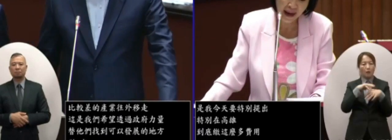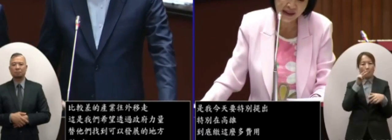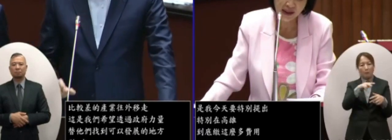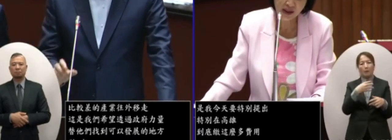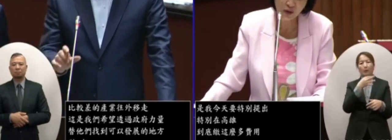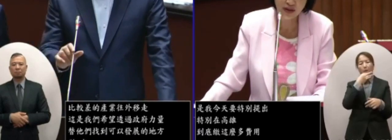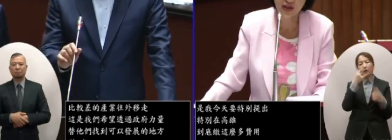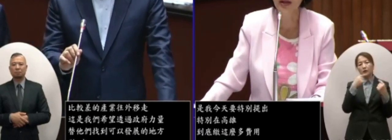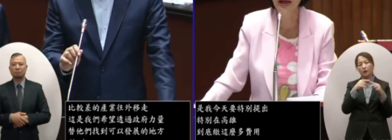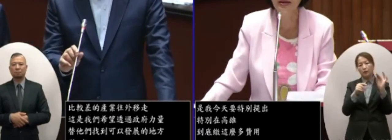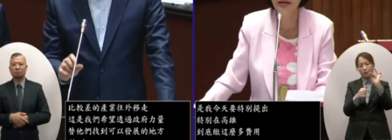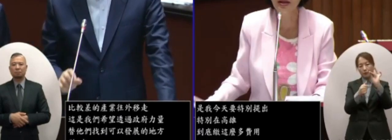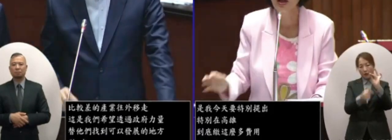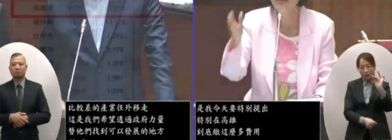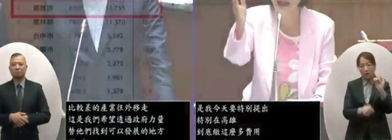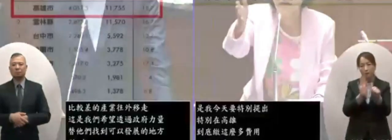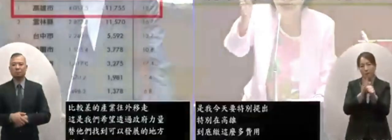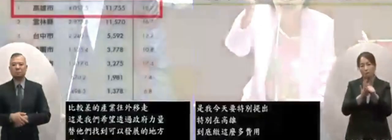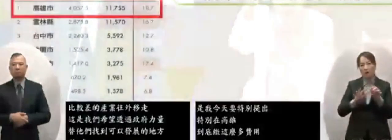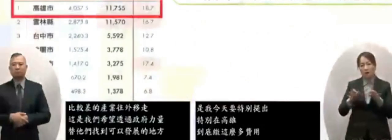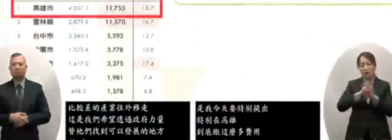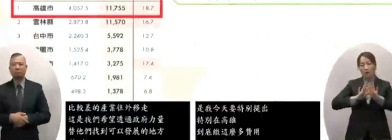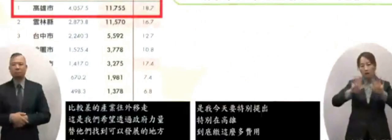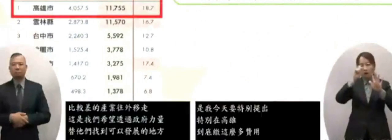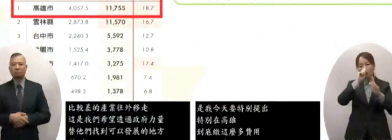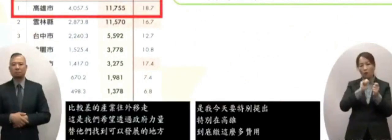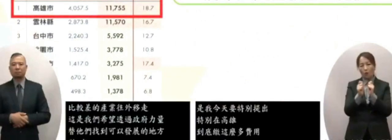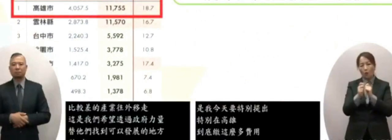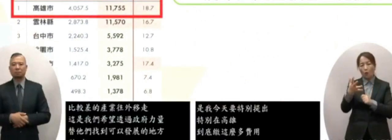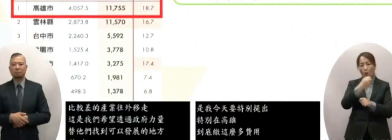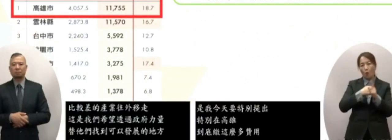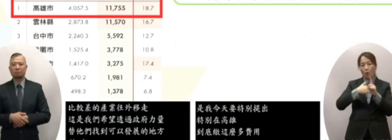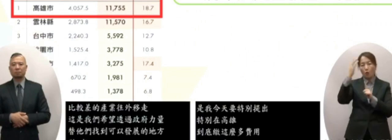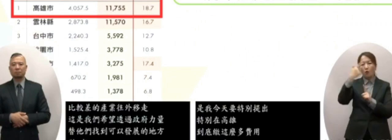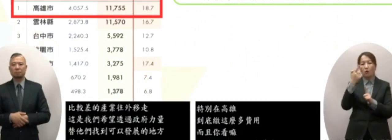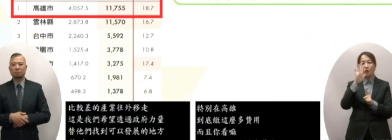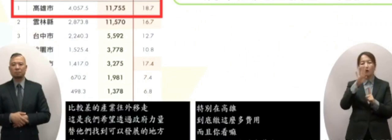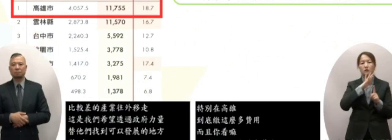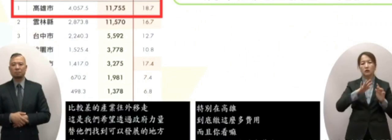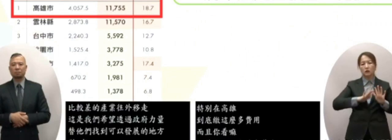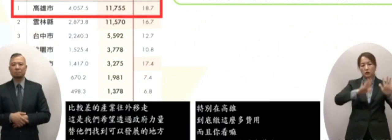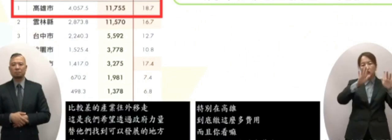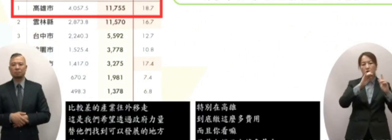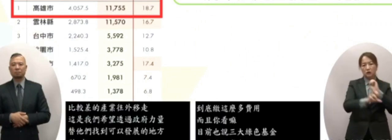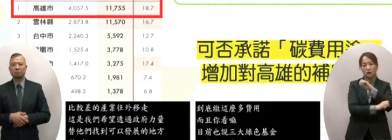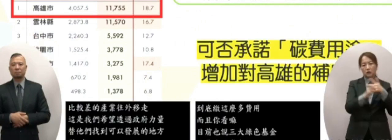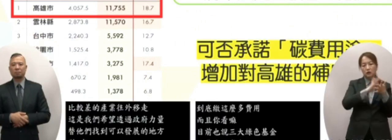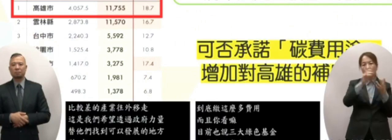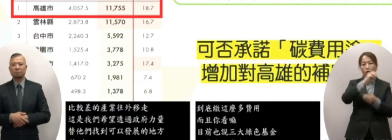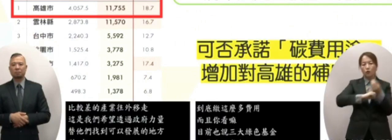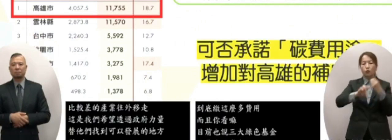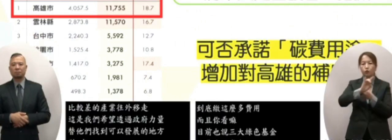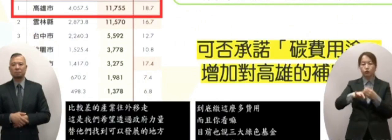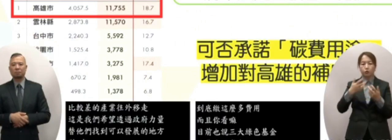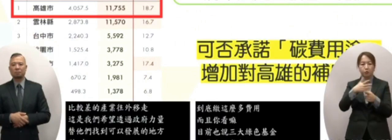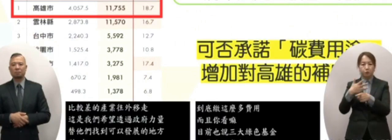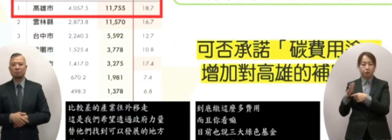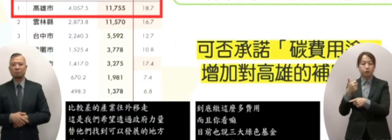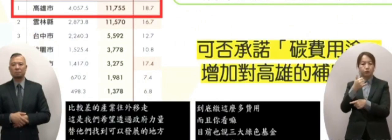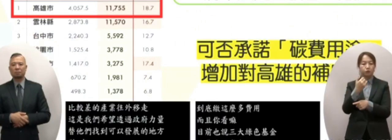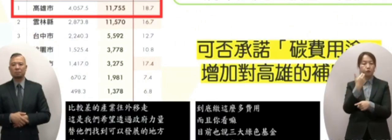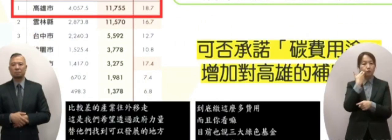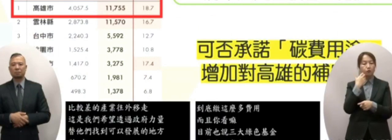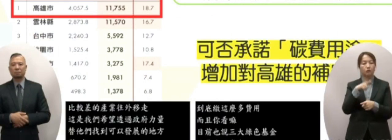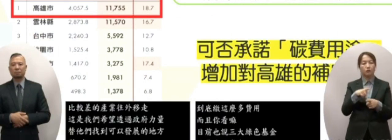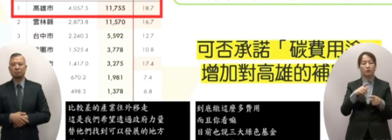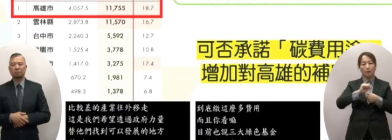色成长基金，碳费已经收掉非常多了，那你这绿色成长基金到底要怎么用？到底要怎么分配？你到底可不可以增加我们高